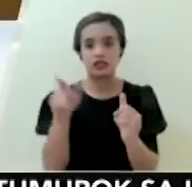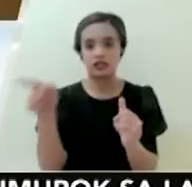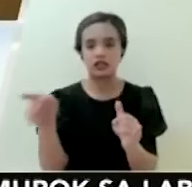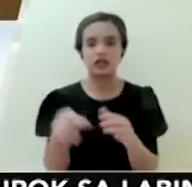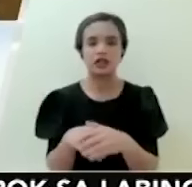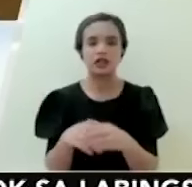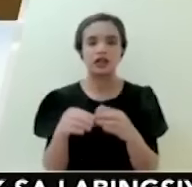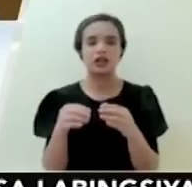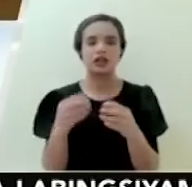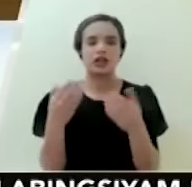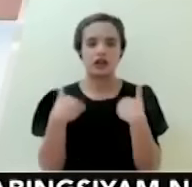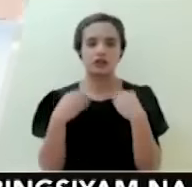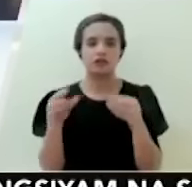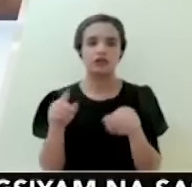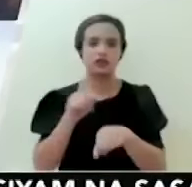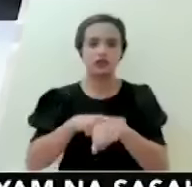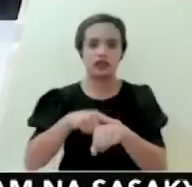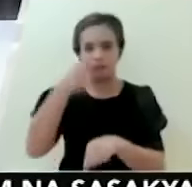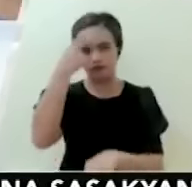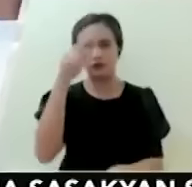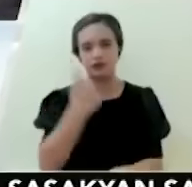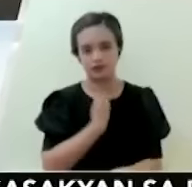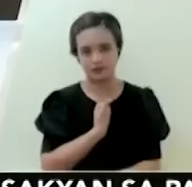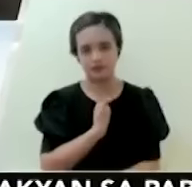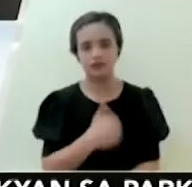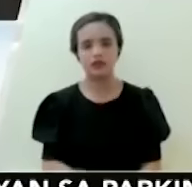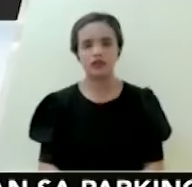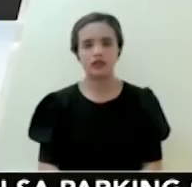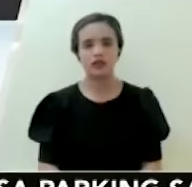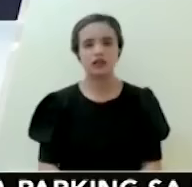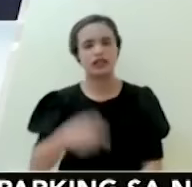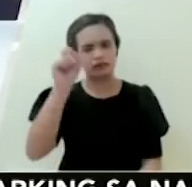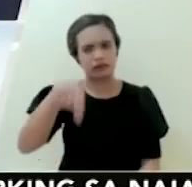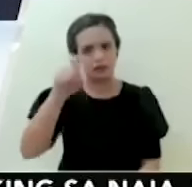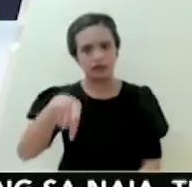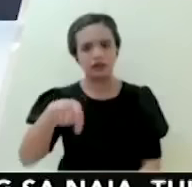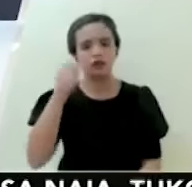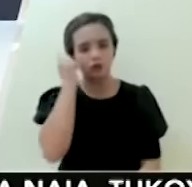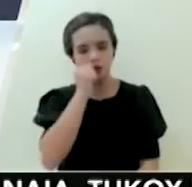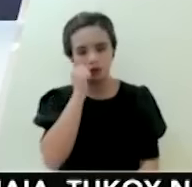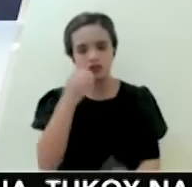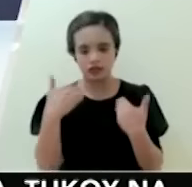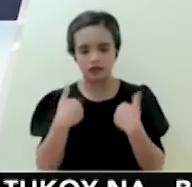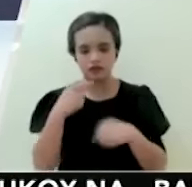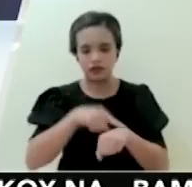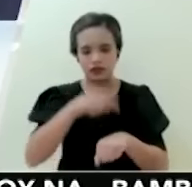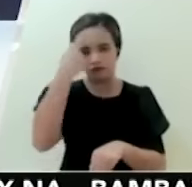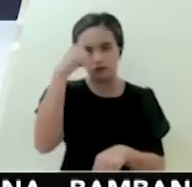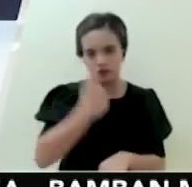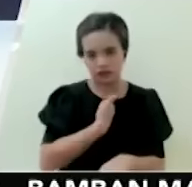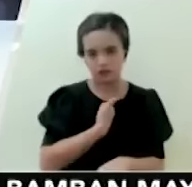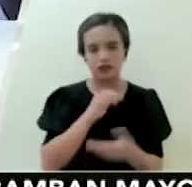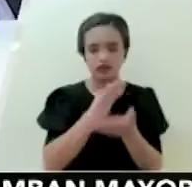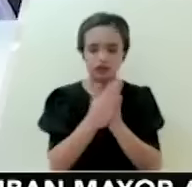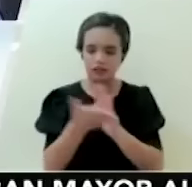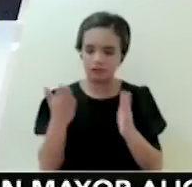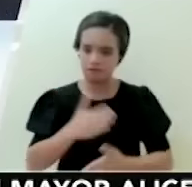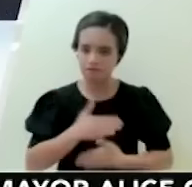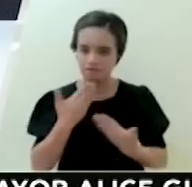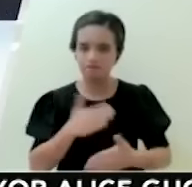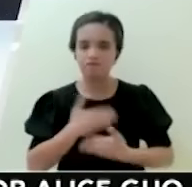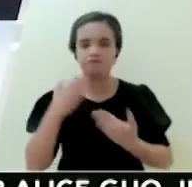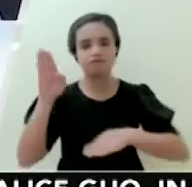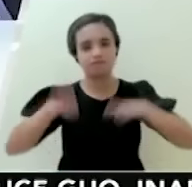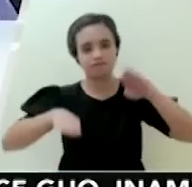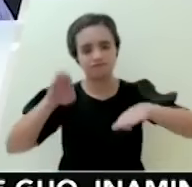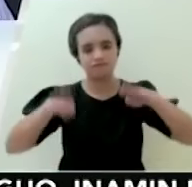sa kanyang sarili. Hindi, dapat may time talaga para sa sarili, di ba? Para maging happy, maging balance. Naging